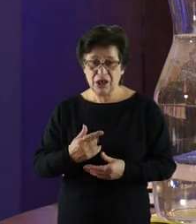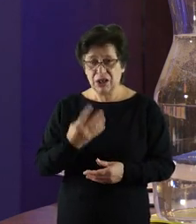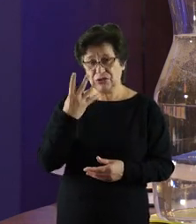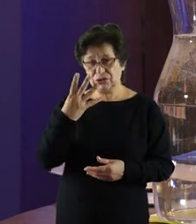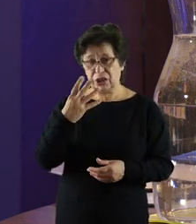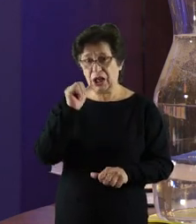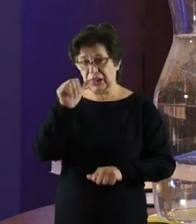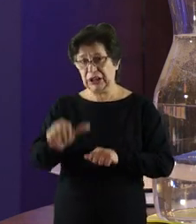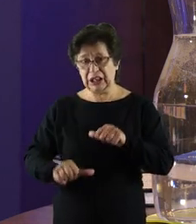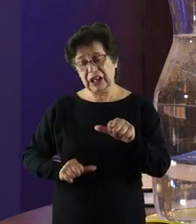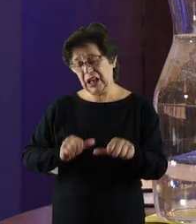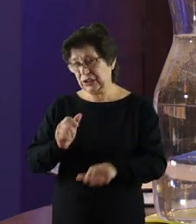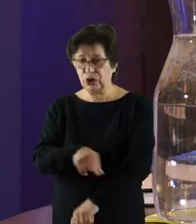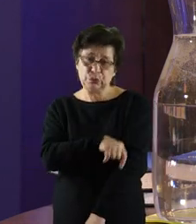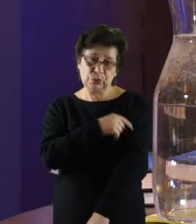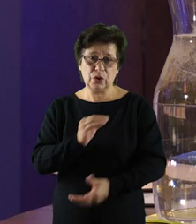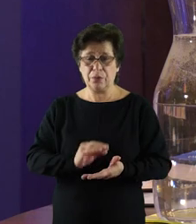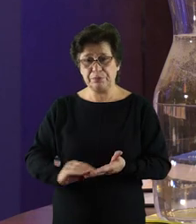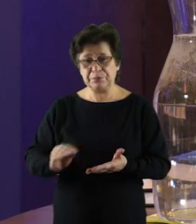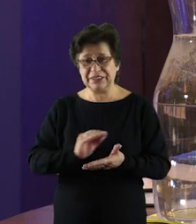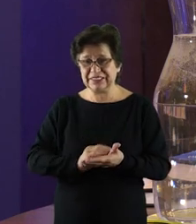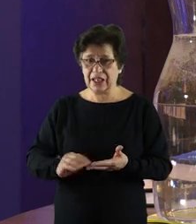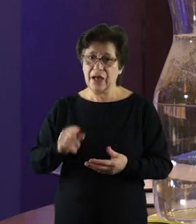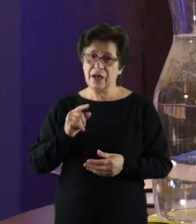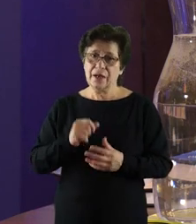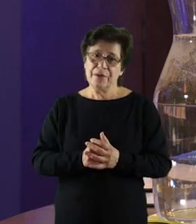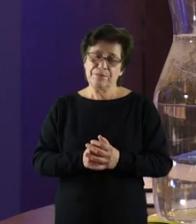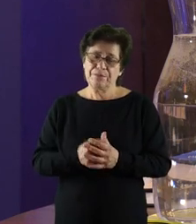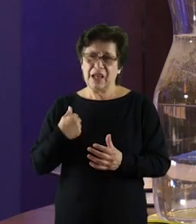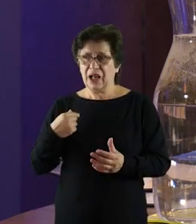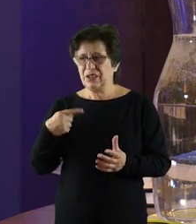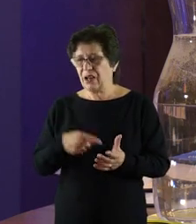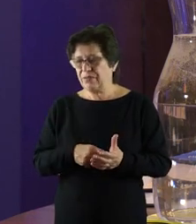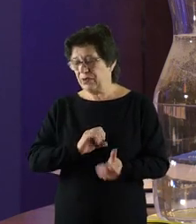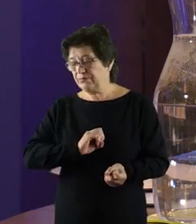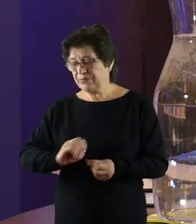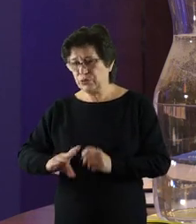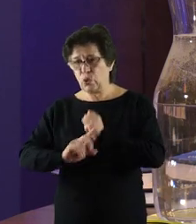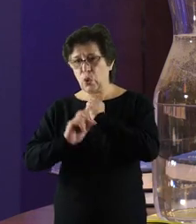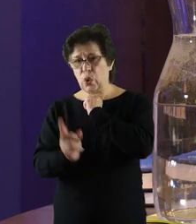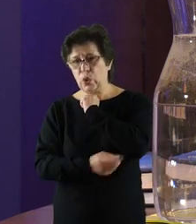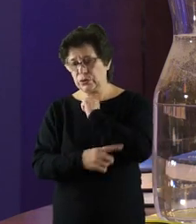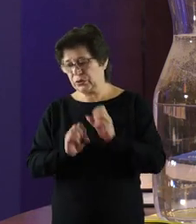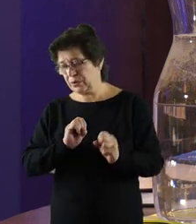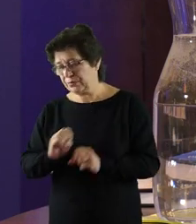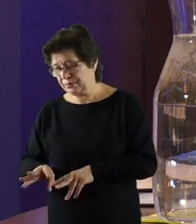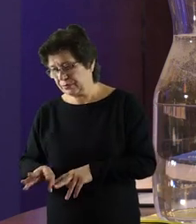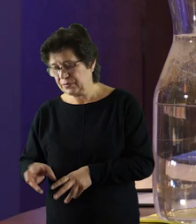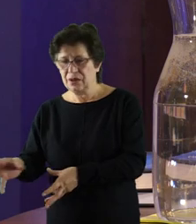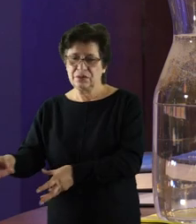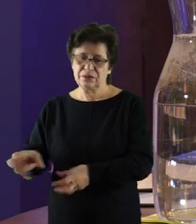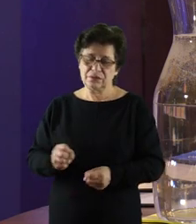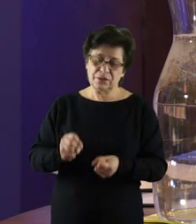lata. To najdłużej pisana książka, która trafiała do kosza, potem znowu do niej siadałam. Tak szczerze mówiąc, już zwątpiłam,